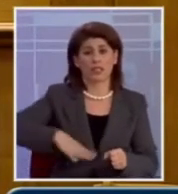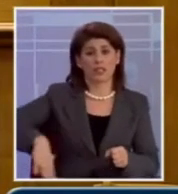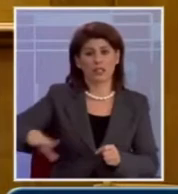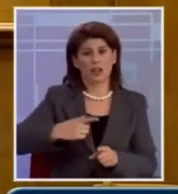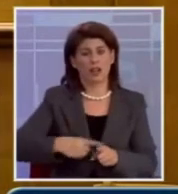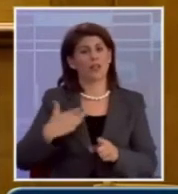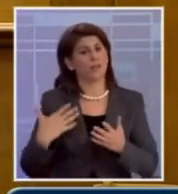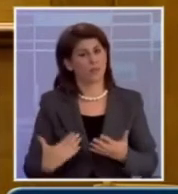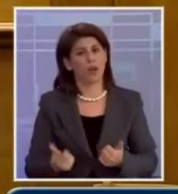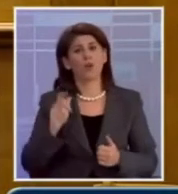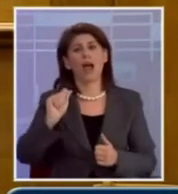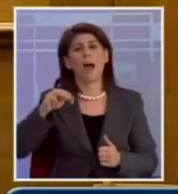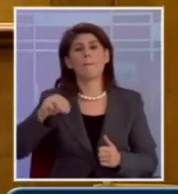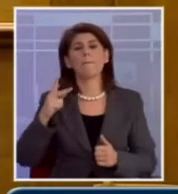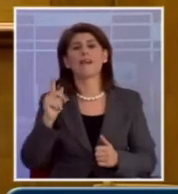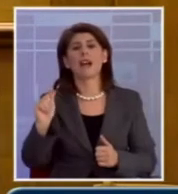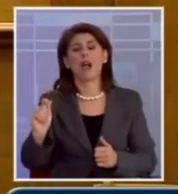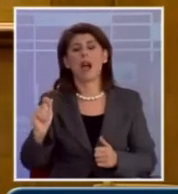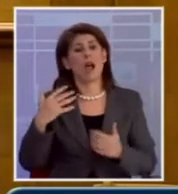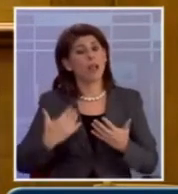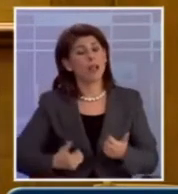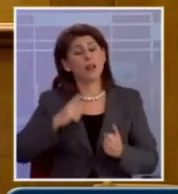που διαθέτουν ΑΜΚΑ. Είναι